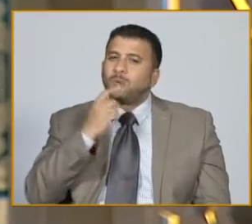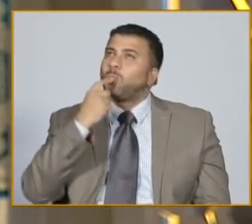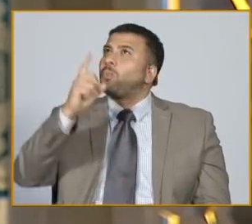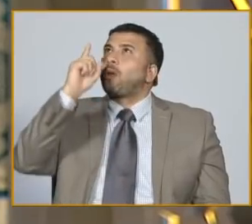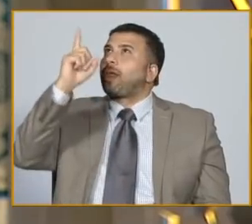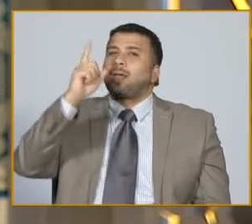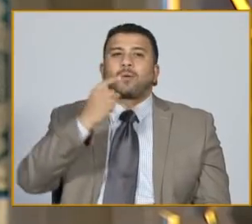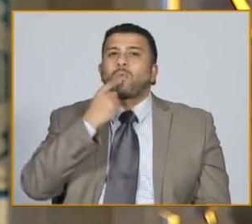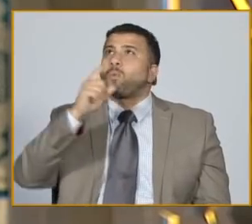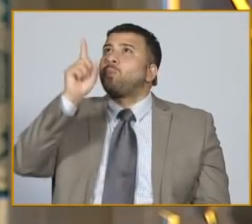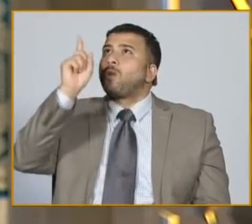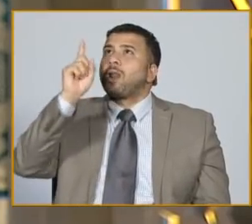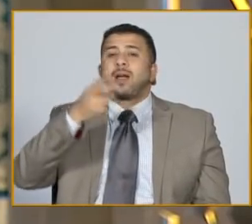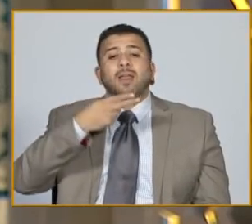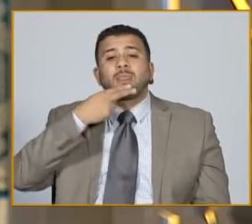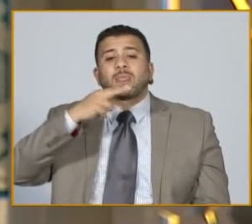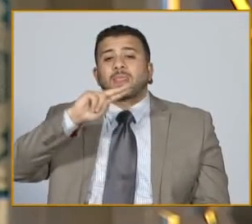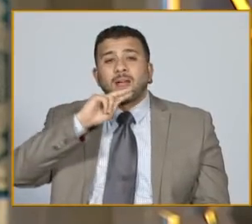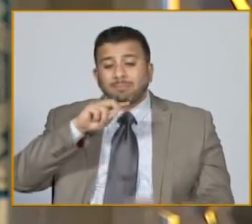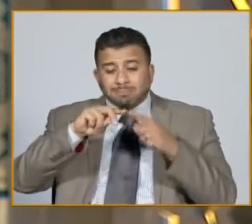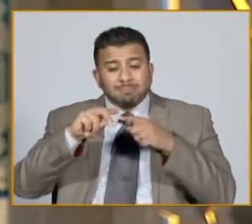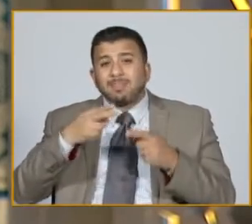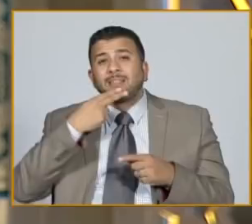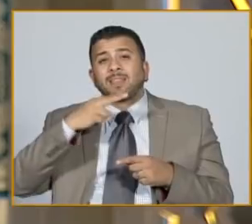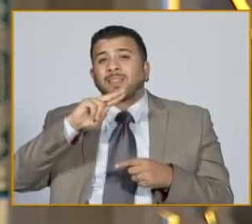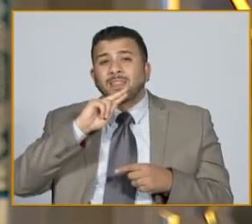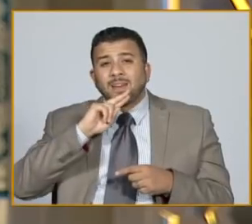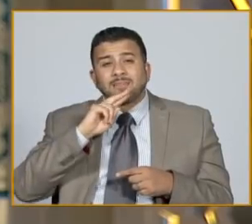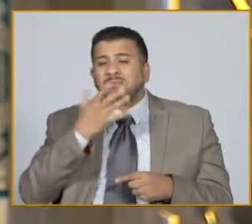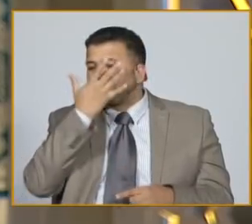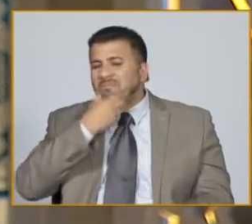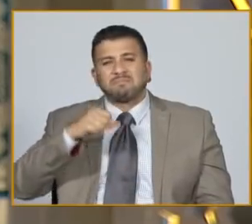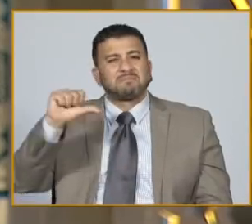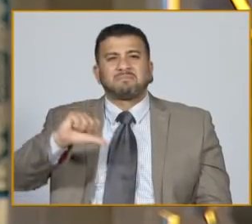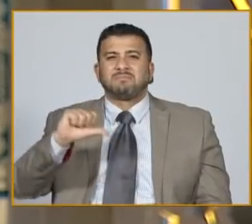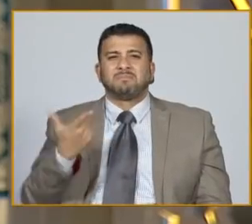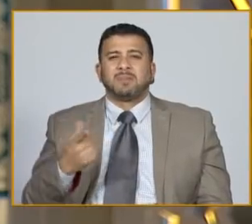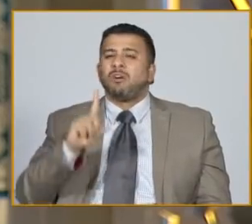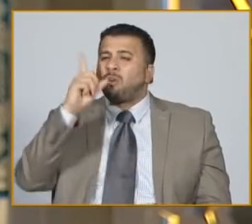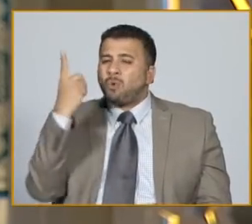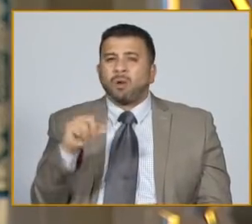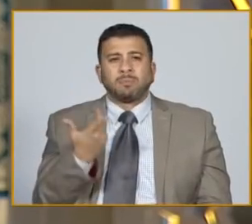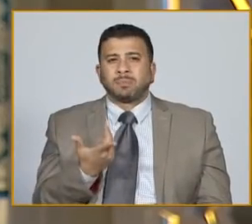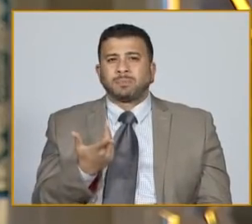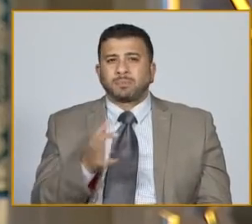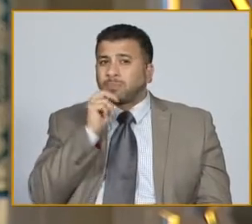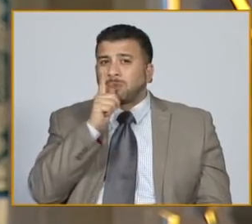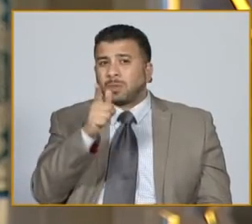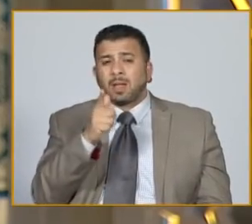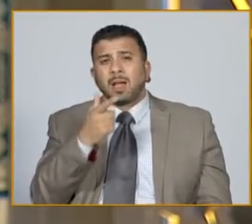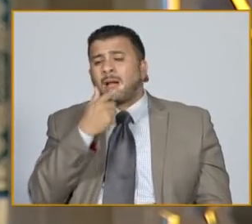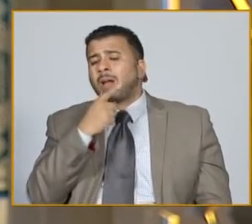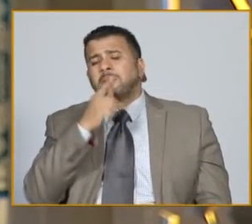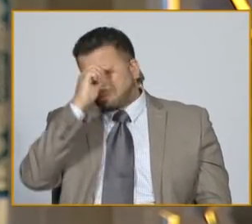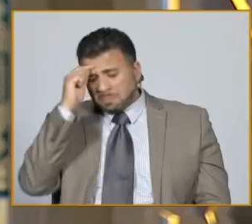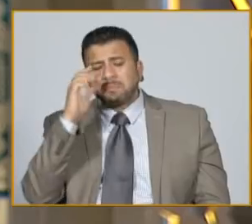في الكذب إلا هذا القبح لكفى تحريما، لو لم يكن فيه إلا هذا القبح، لو ما ورد نص لا في القرآن